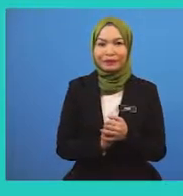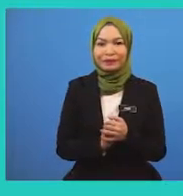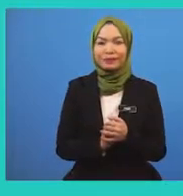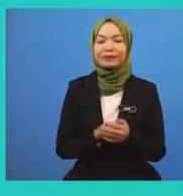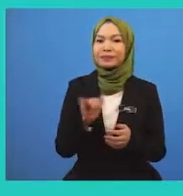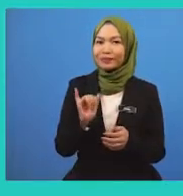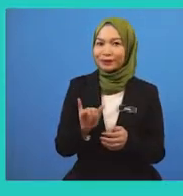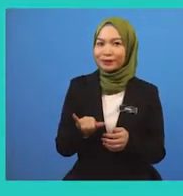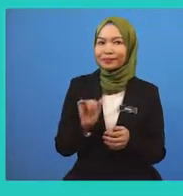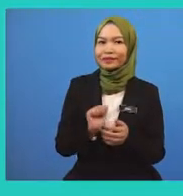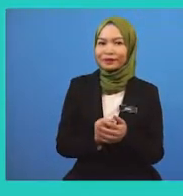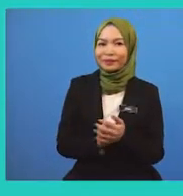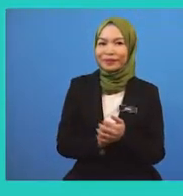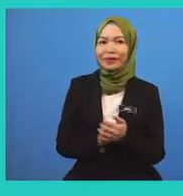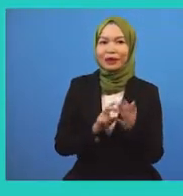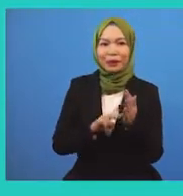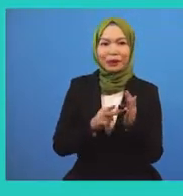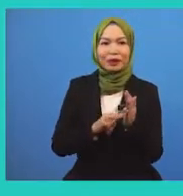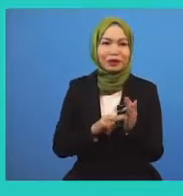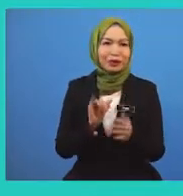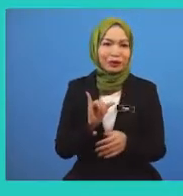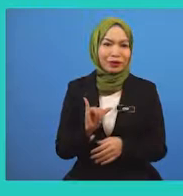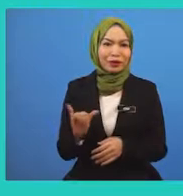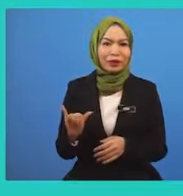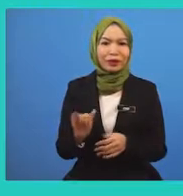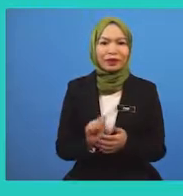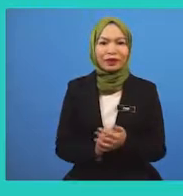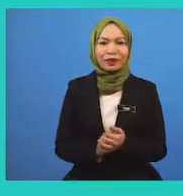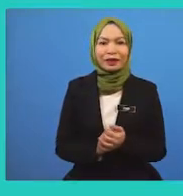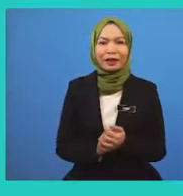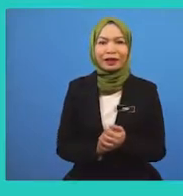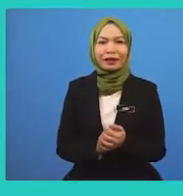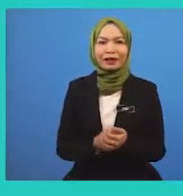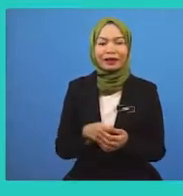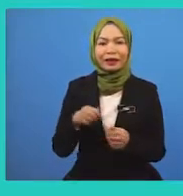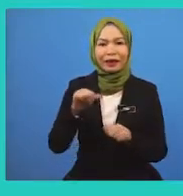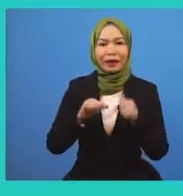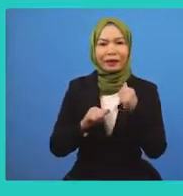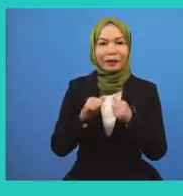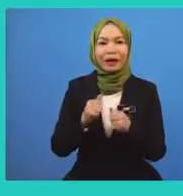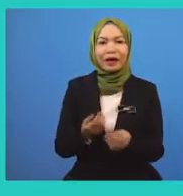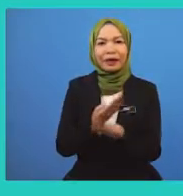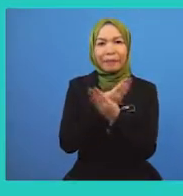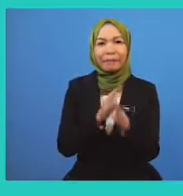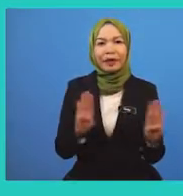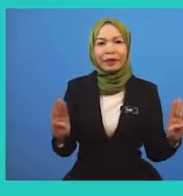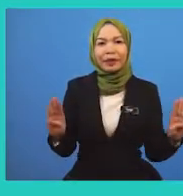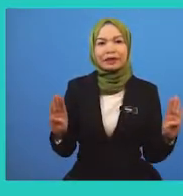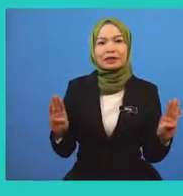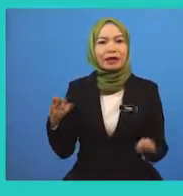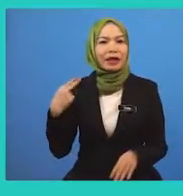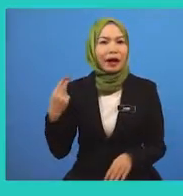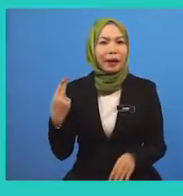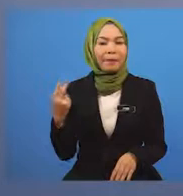Ya, tindak balas eksotermik ialah tindak balas kimia yang membebaskan haba ke